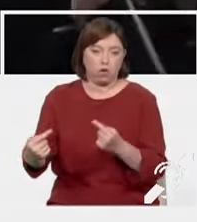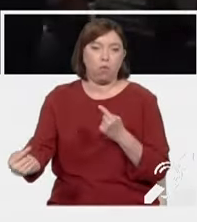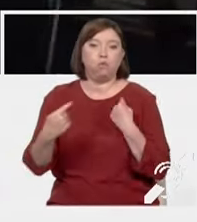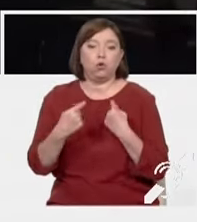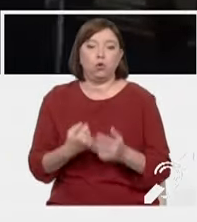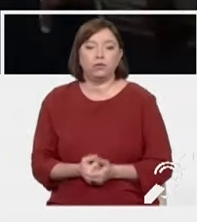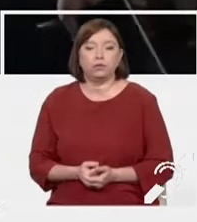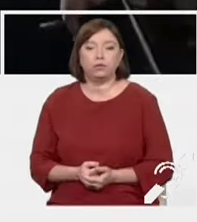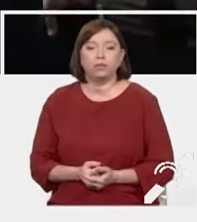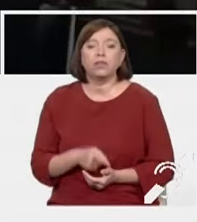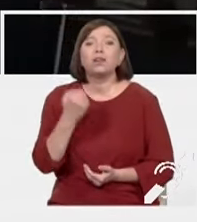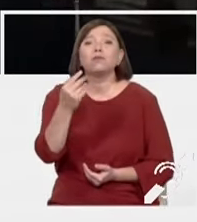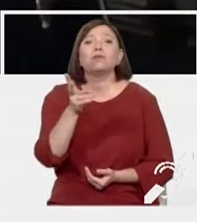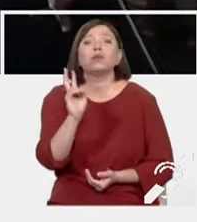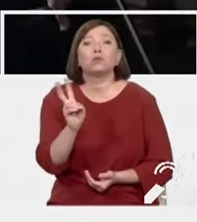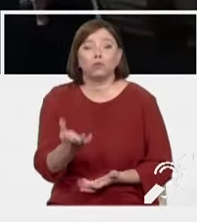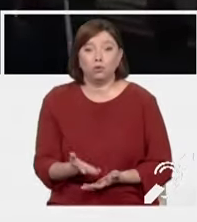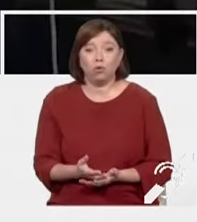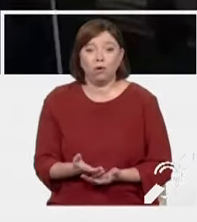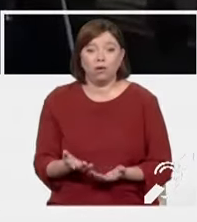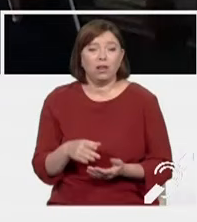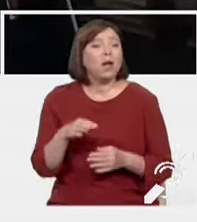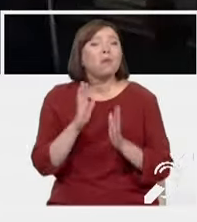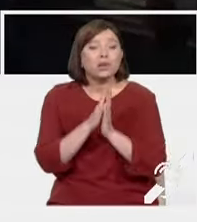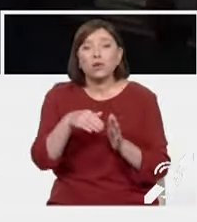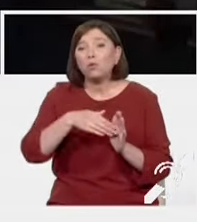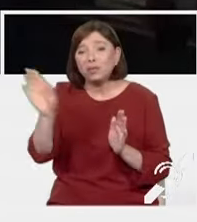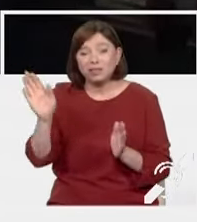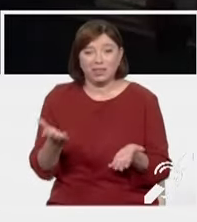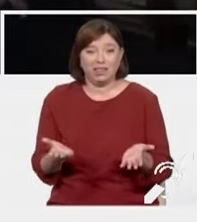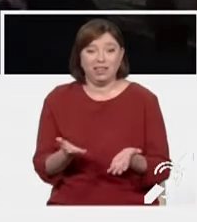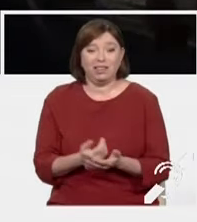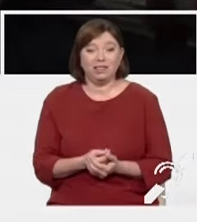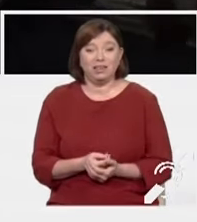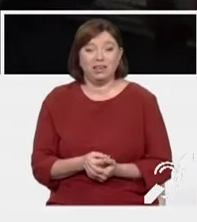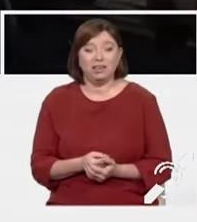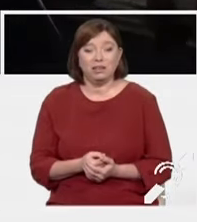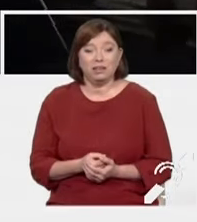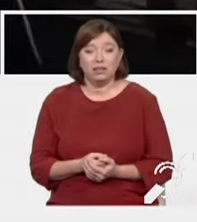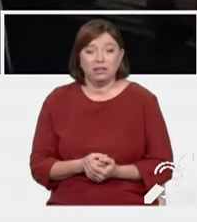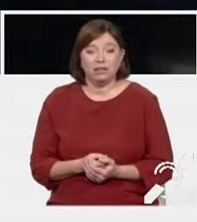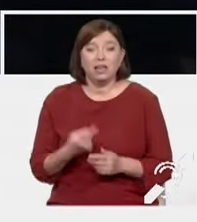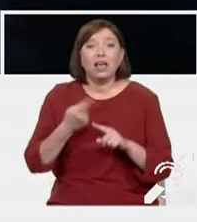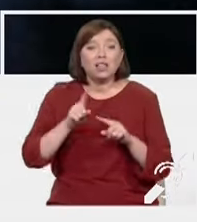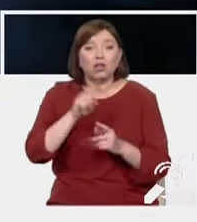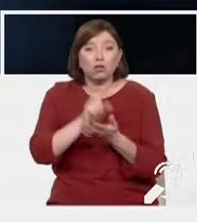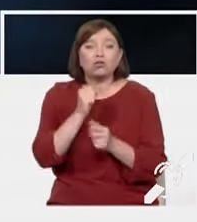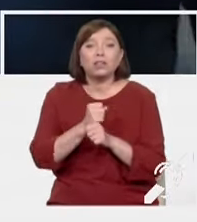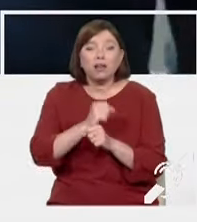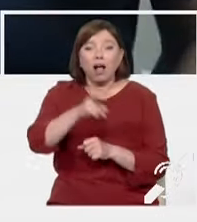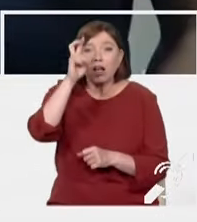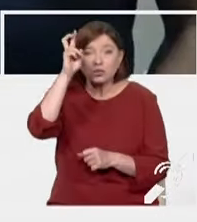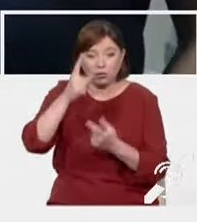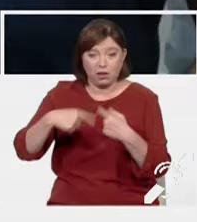cine sunteți? Dacă nu sunteți membru, vă rog frumos fără să te încăpiere, pentru că executarea actului se face de autoritatea publică. Da,